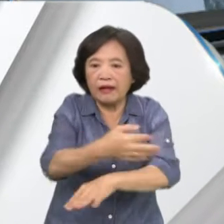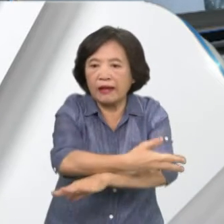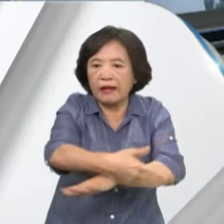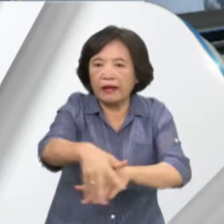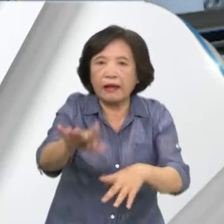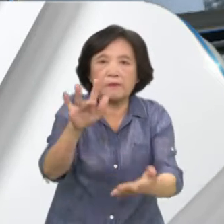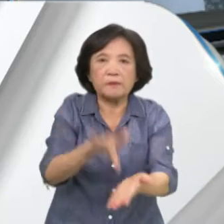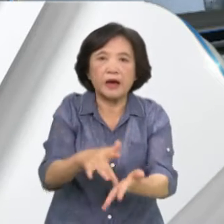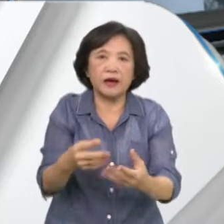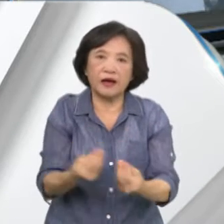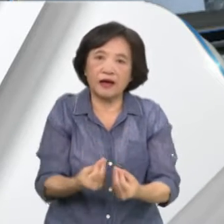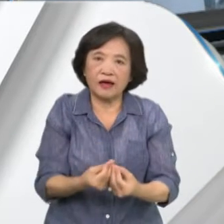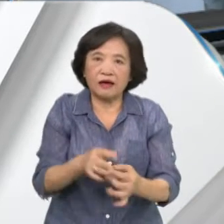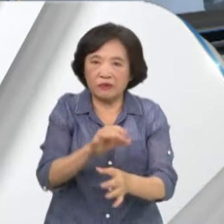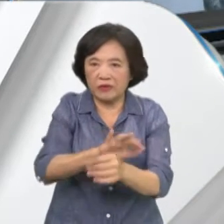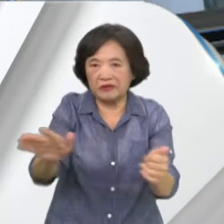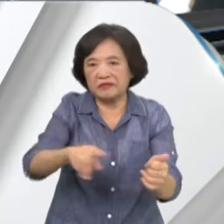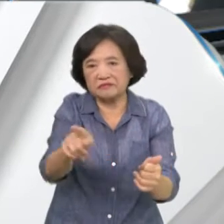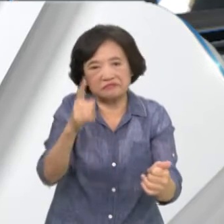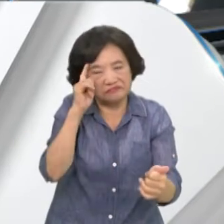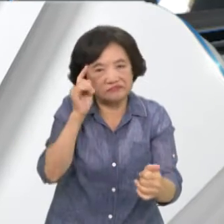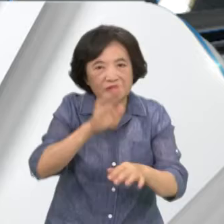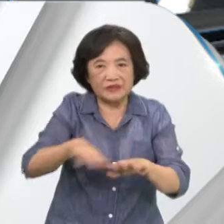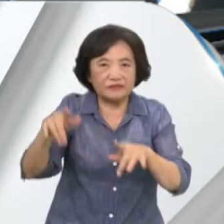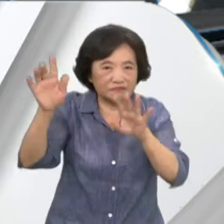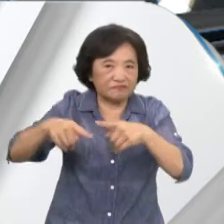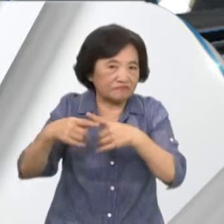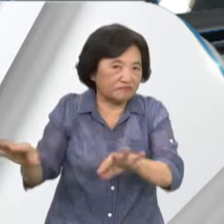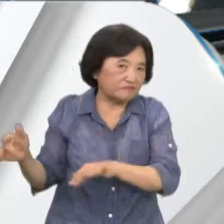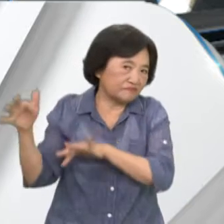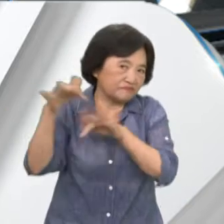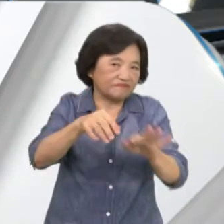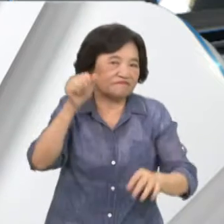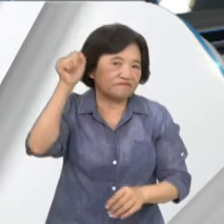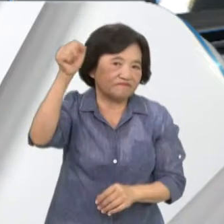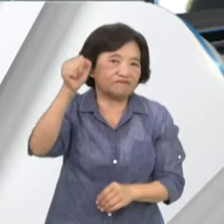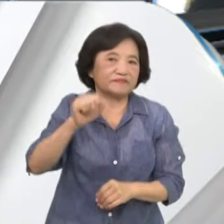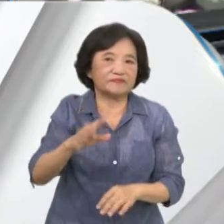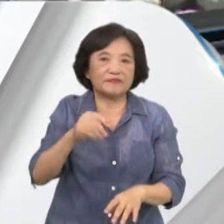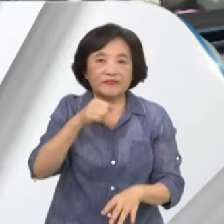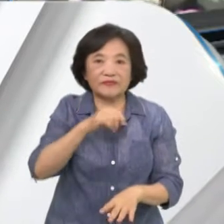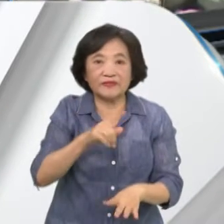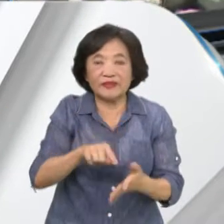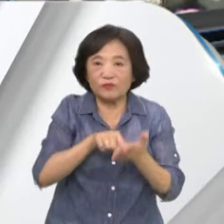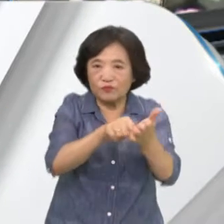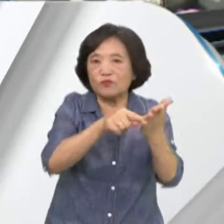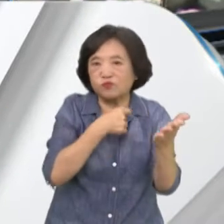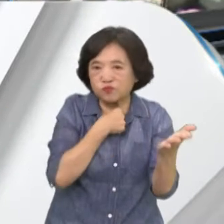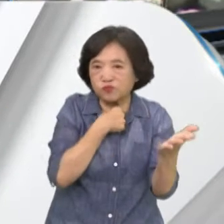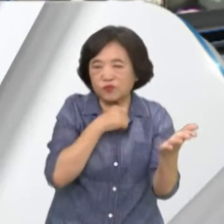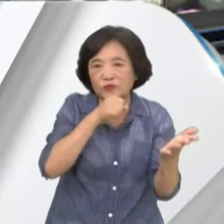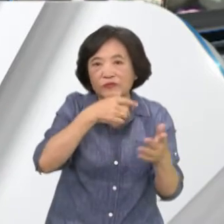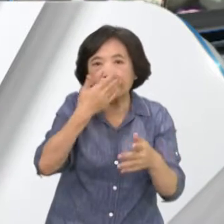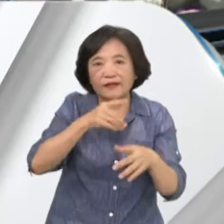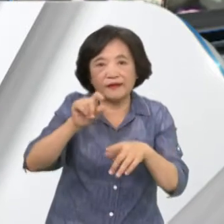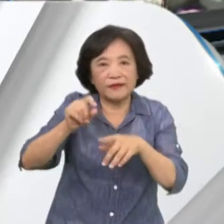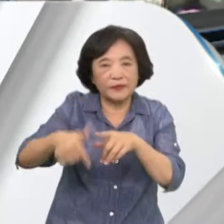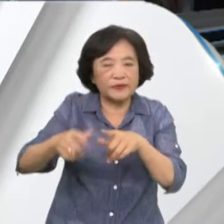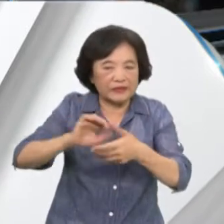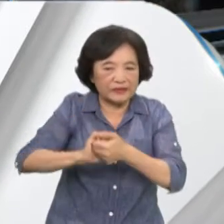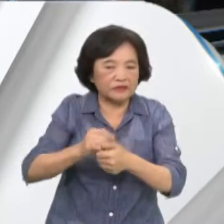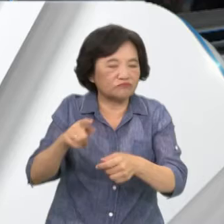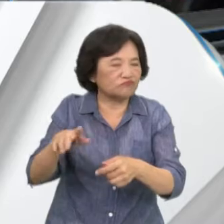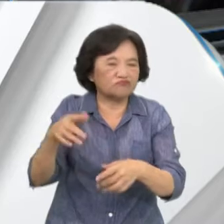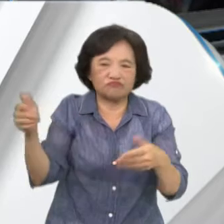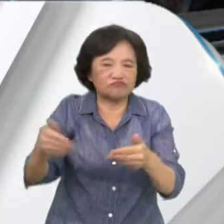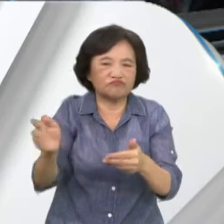子。今本处前面的六十人的乡亲，有行抗议，还有告全亲属，要求推动为了两